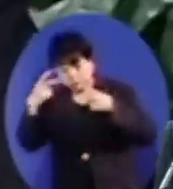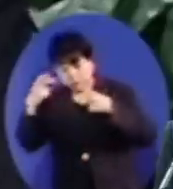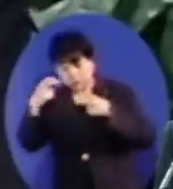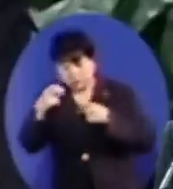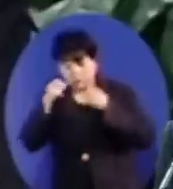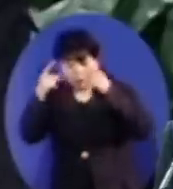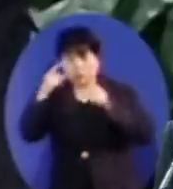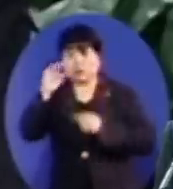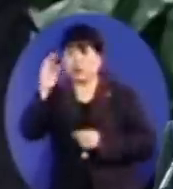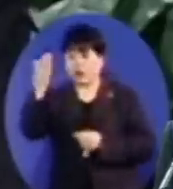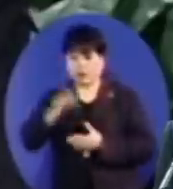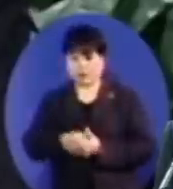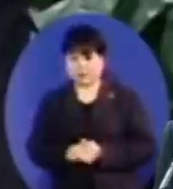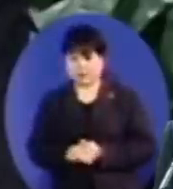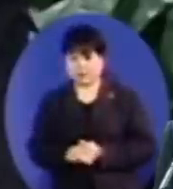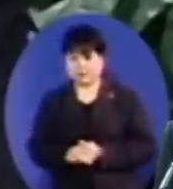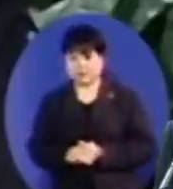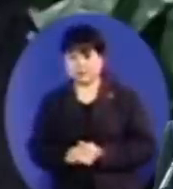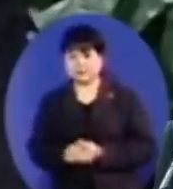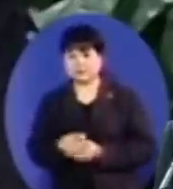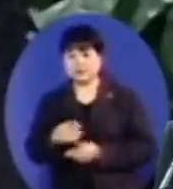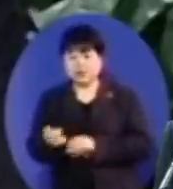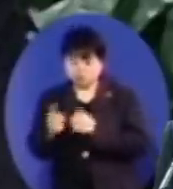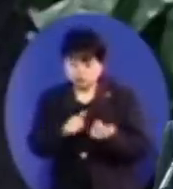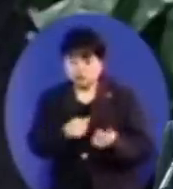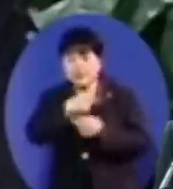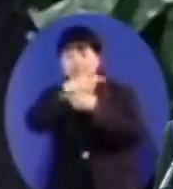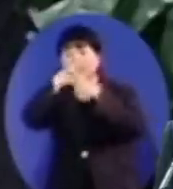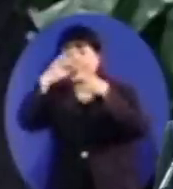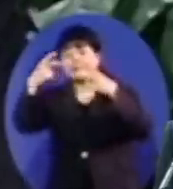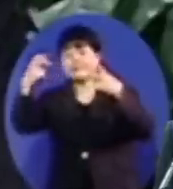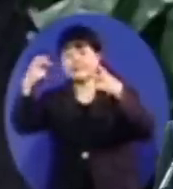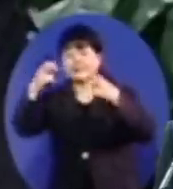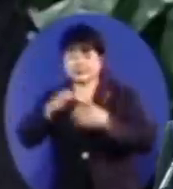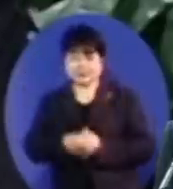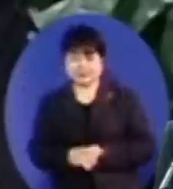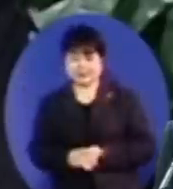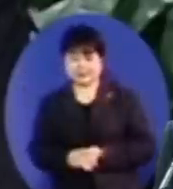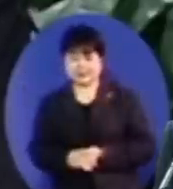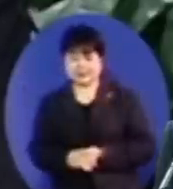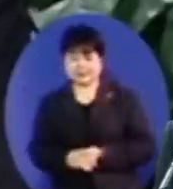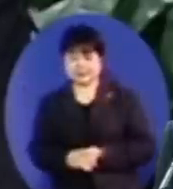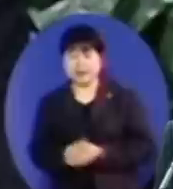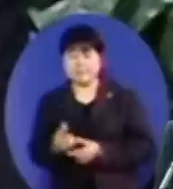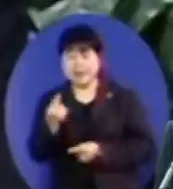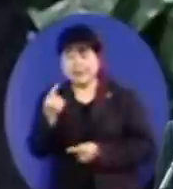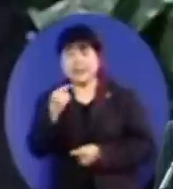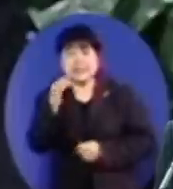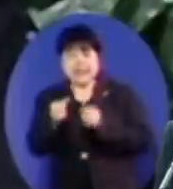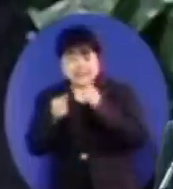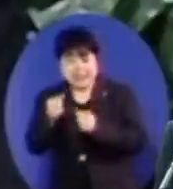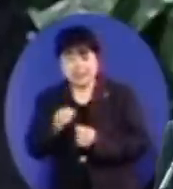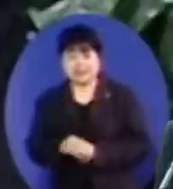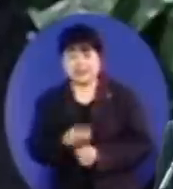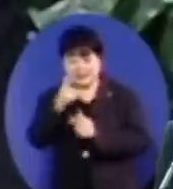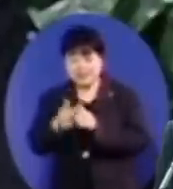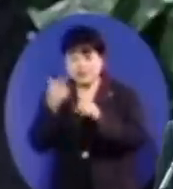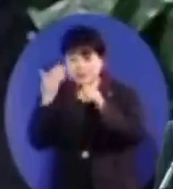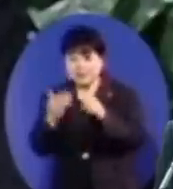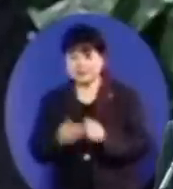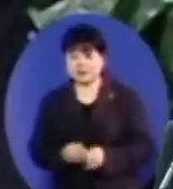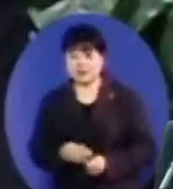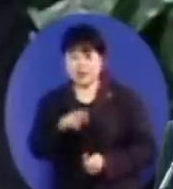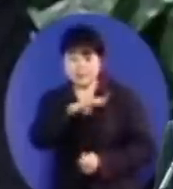깨어나지 않겠습니까? 그 잠이 아니고 죽음의 잠에 들었다. 살리러 가자. 그래 예수님께서